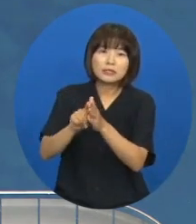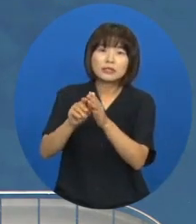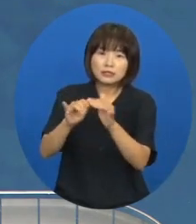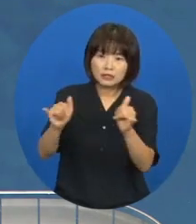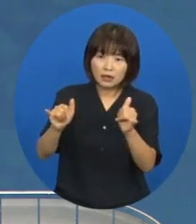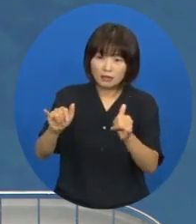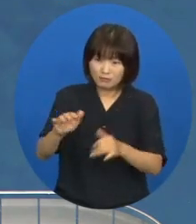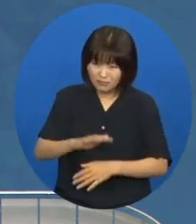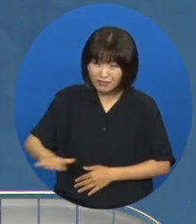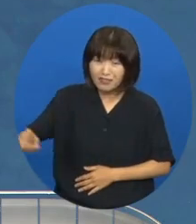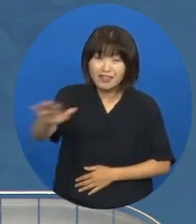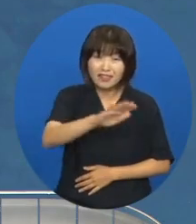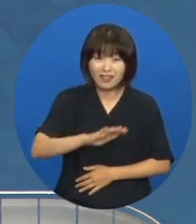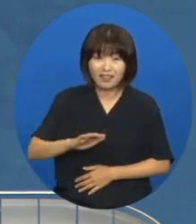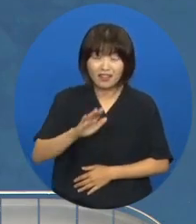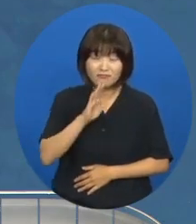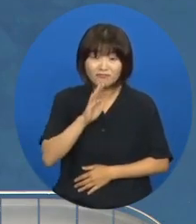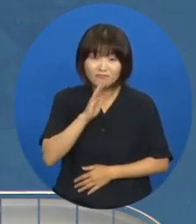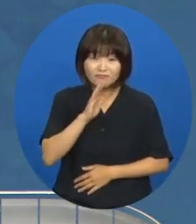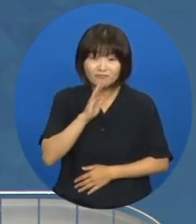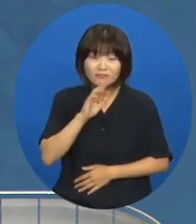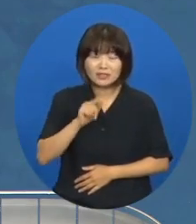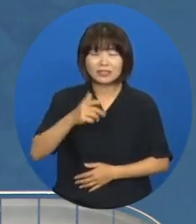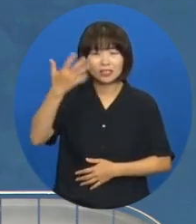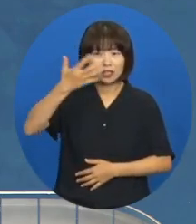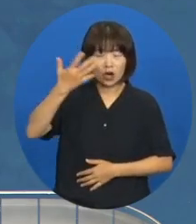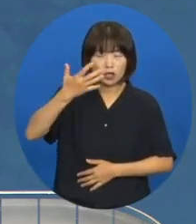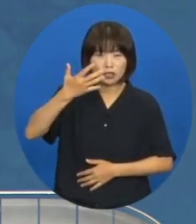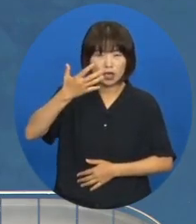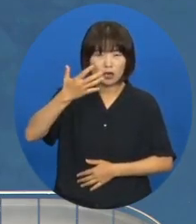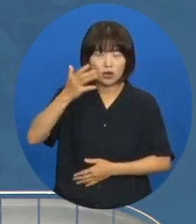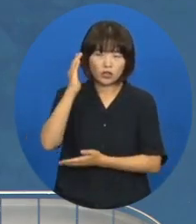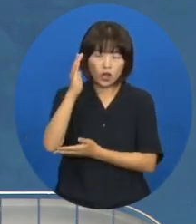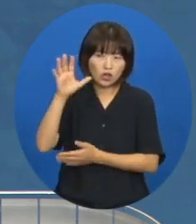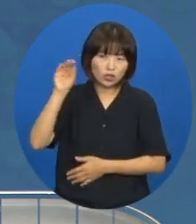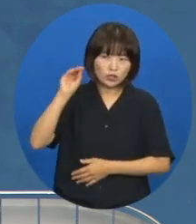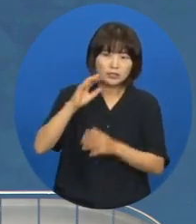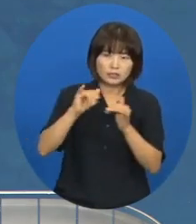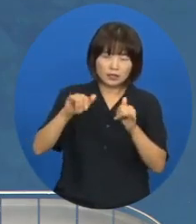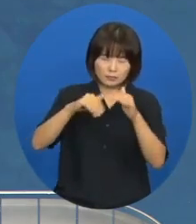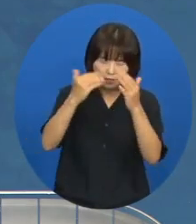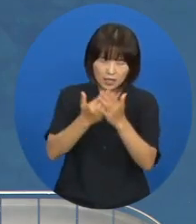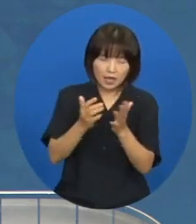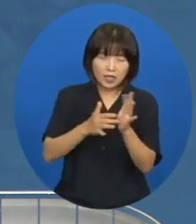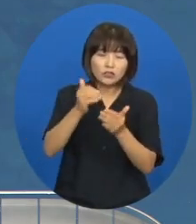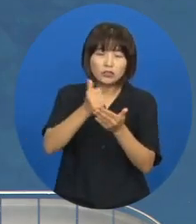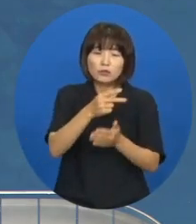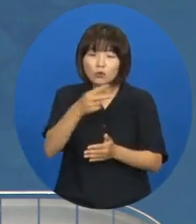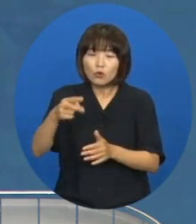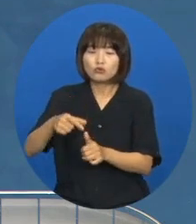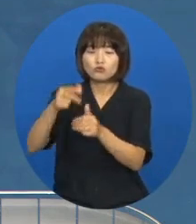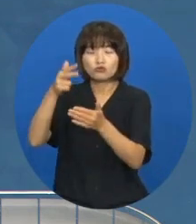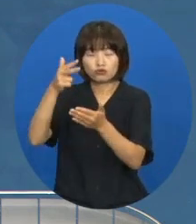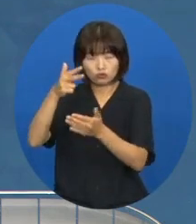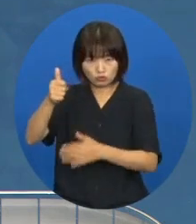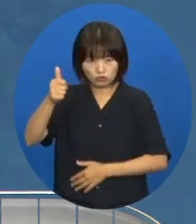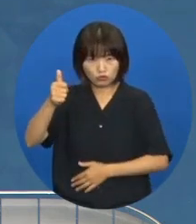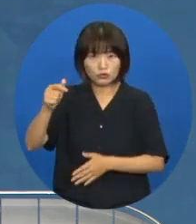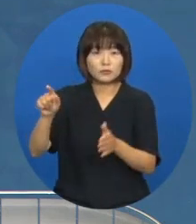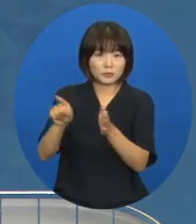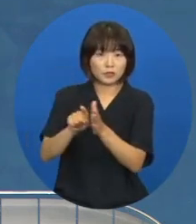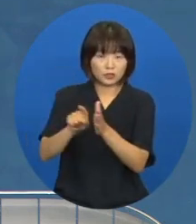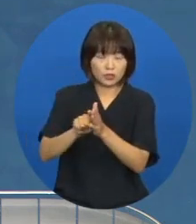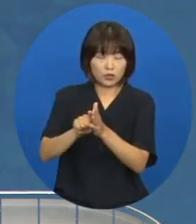다. 그죠? 아마 이 영상으로 설교를 듣는 분들도 다 예수님을 구주로 믿고 있을 거예요. 성령이